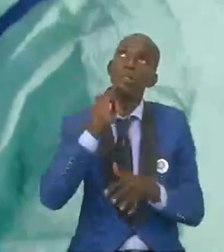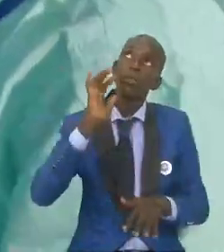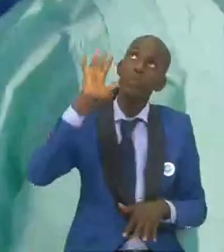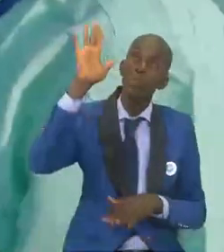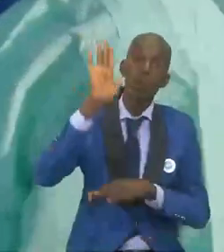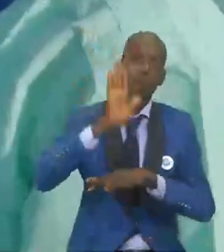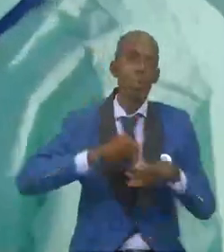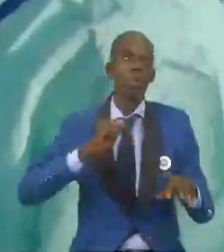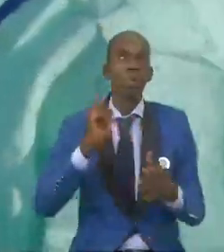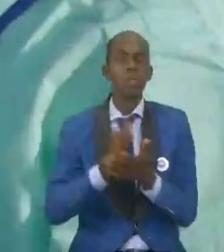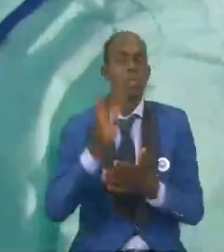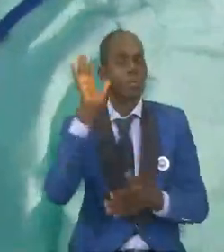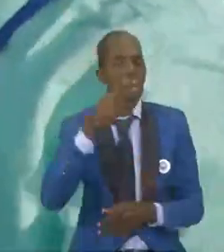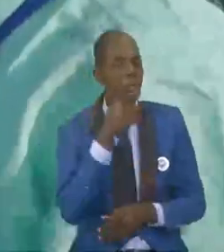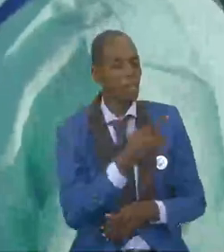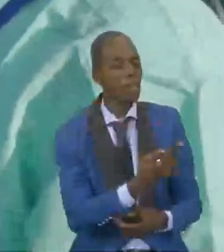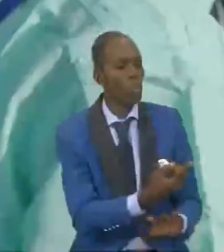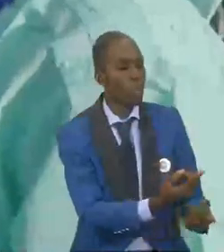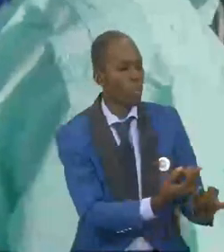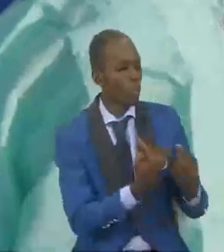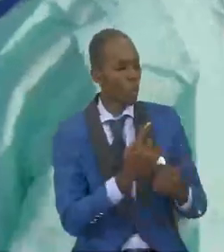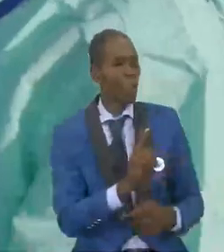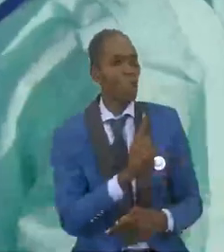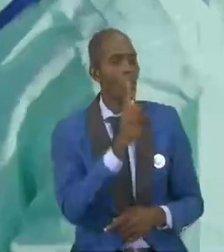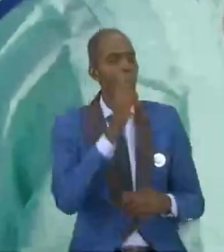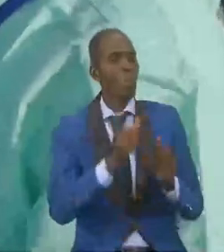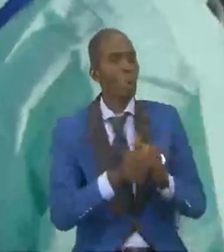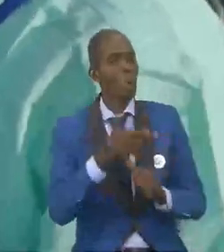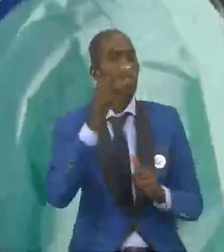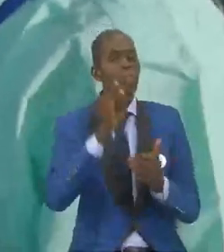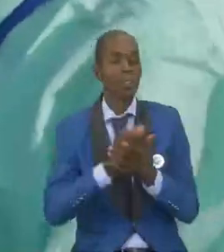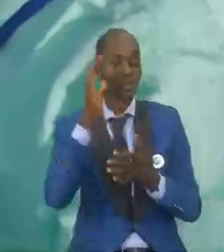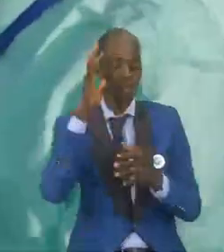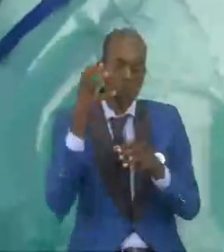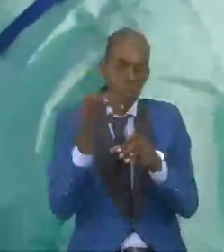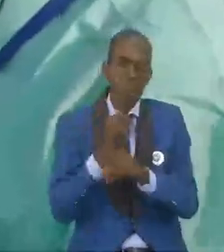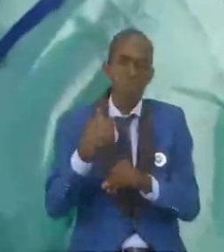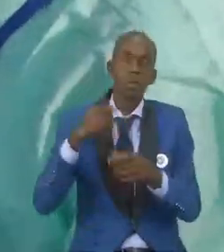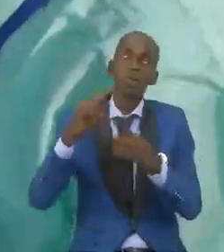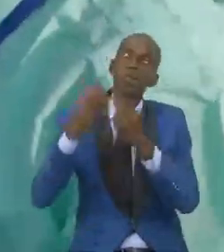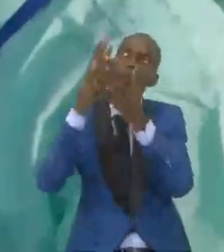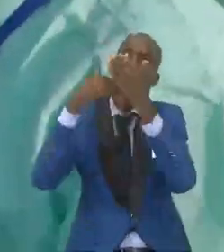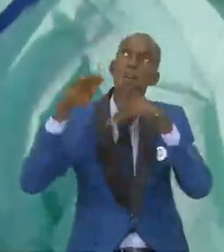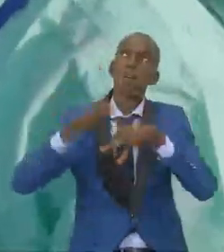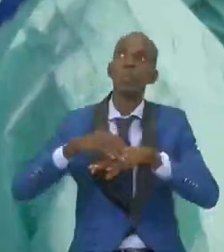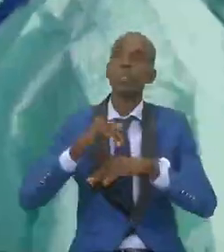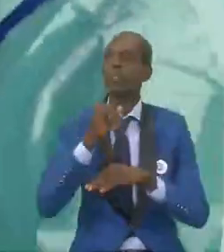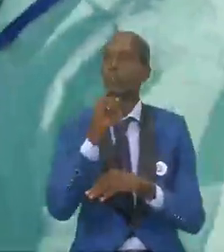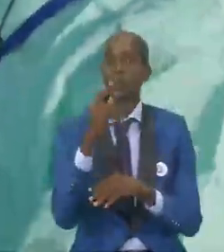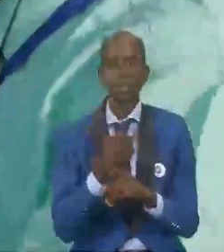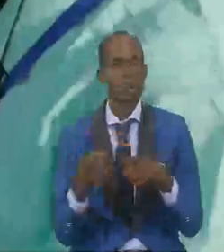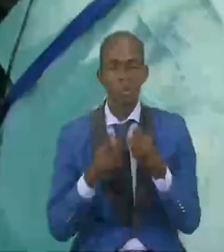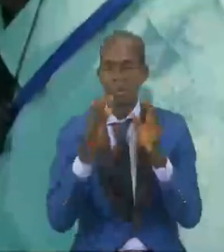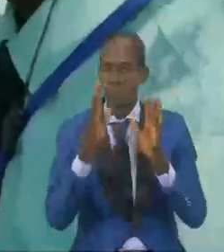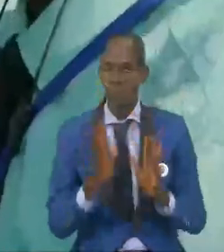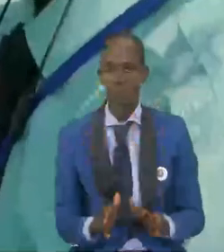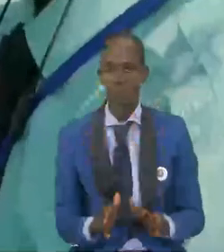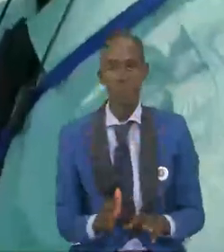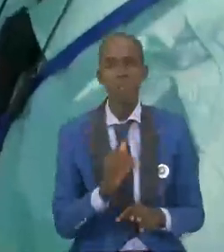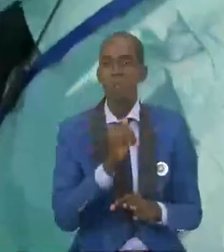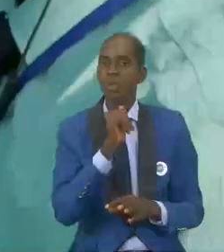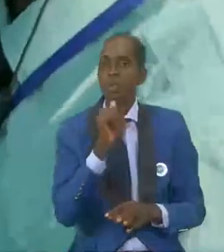c'est un appel qui dira venez plus haut qui m'emmènera aussi